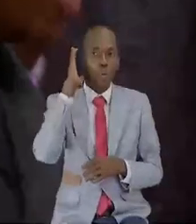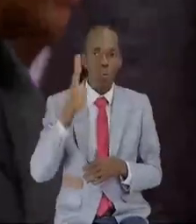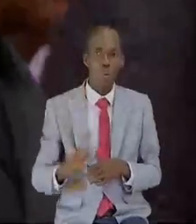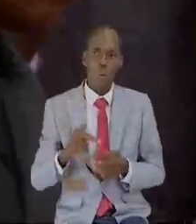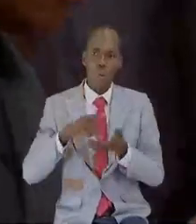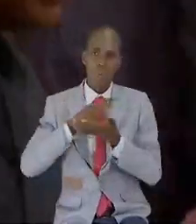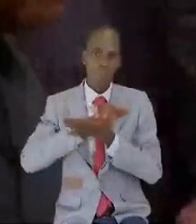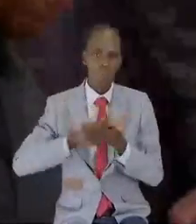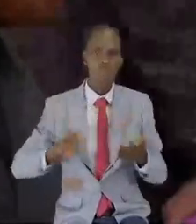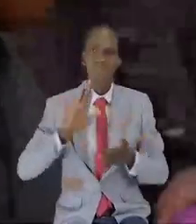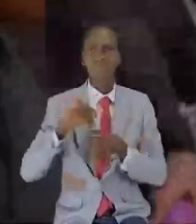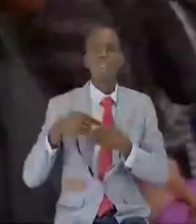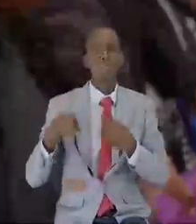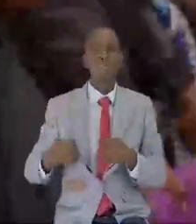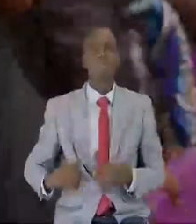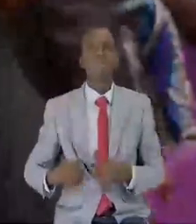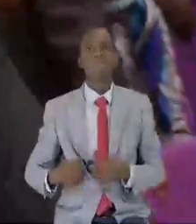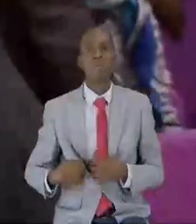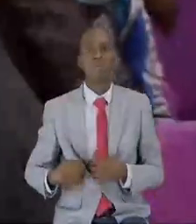circoncira ton cœur